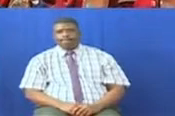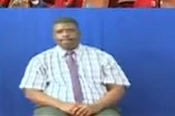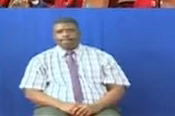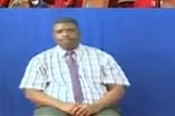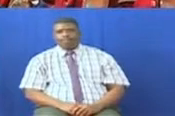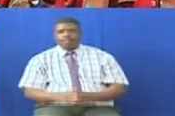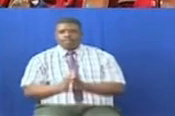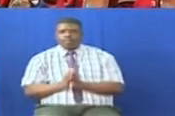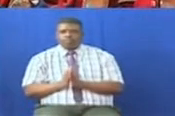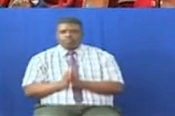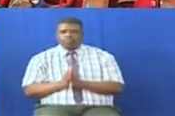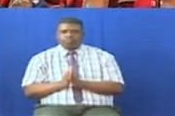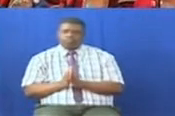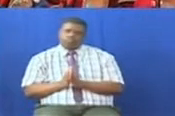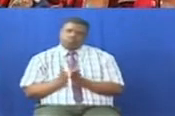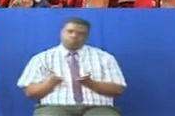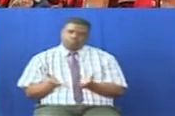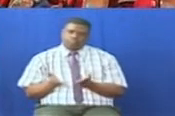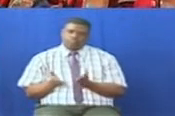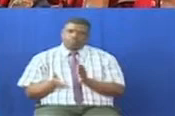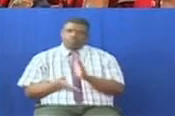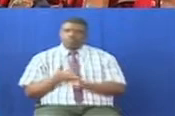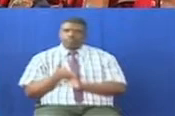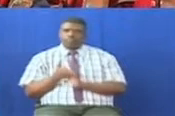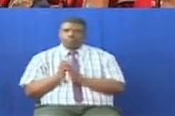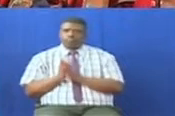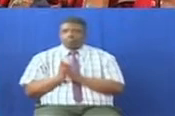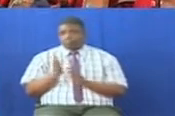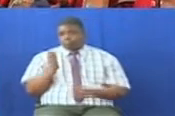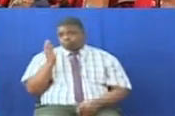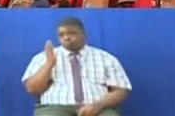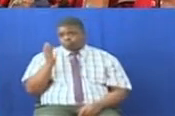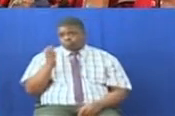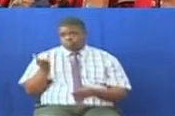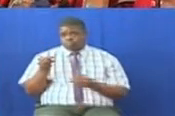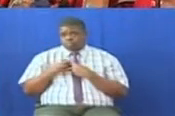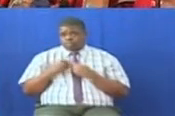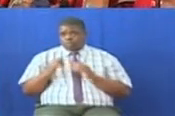Nichukue nafasi hii kwanza kumshukuru sana Mwenyezi Mungu kwa kunipa uhai.